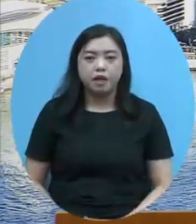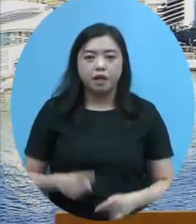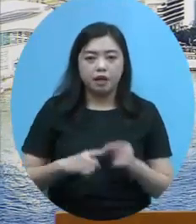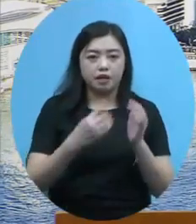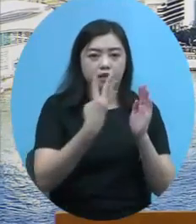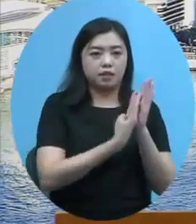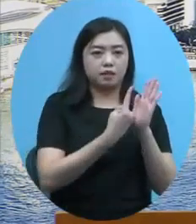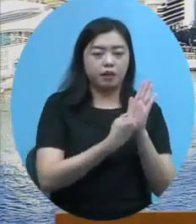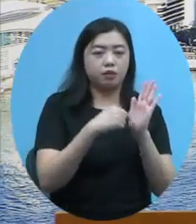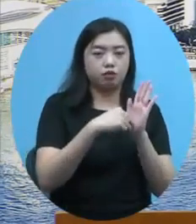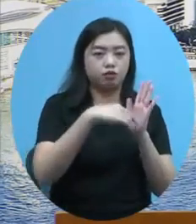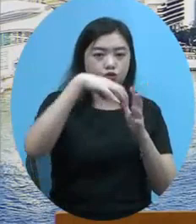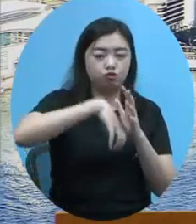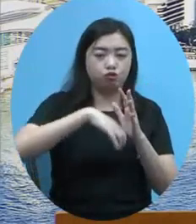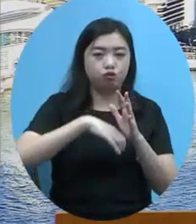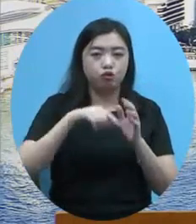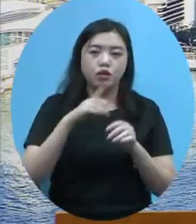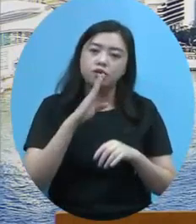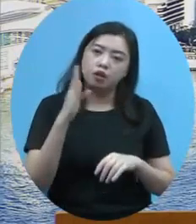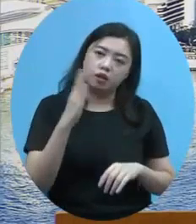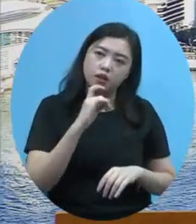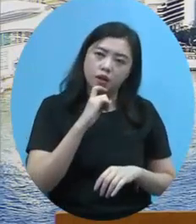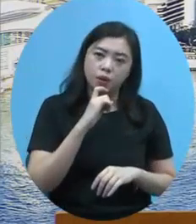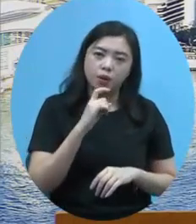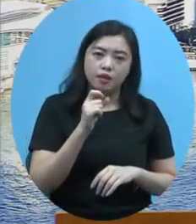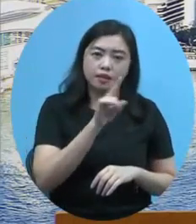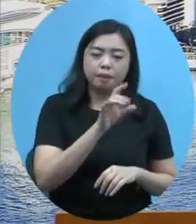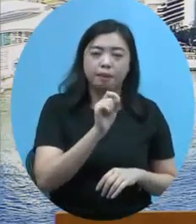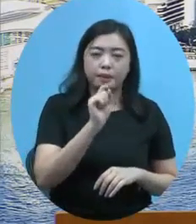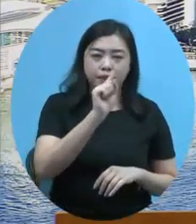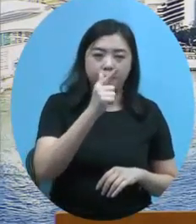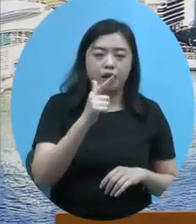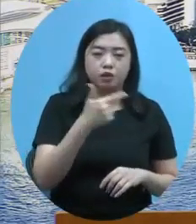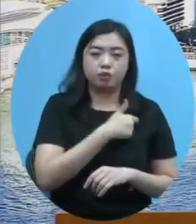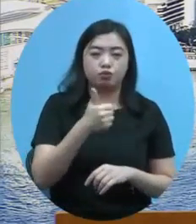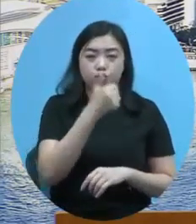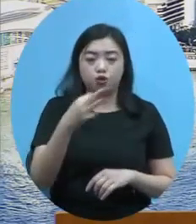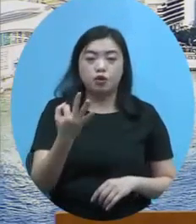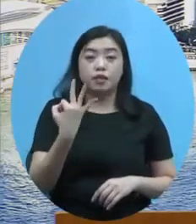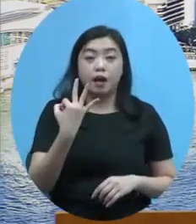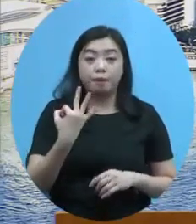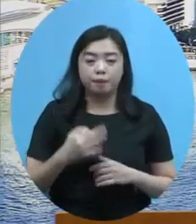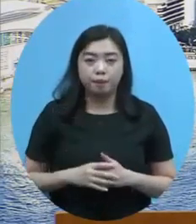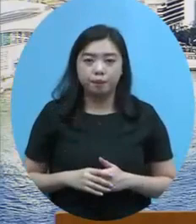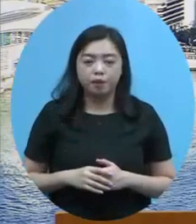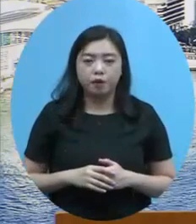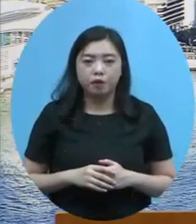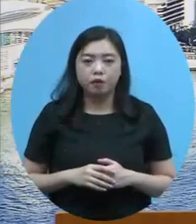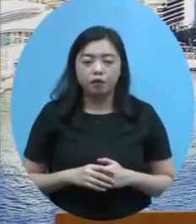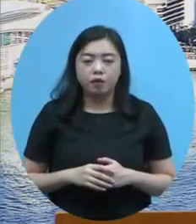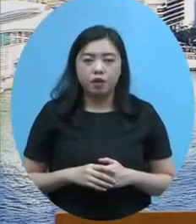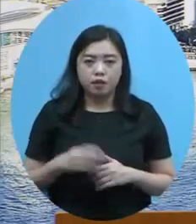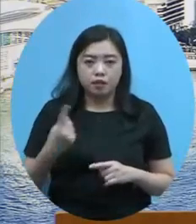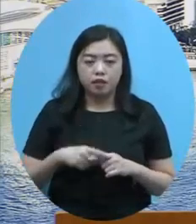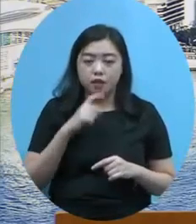41名院友裏面咧，就至少有18個咧都接種咗三針啦，咁係得